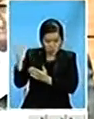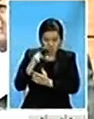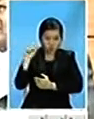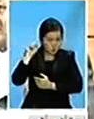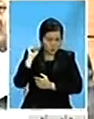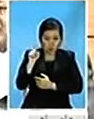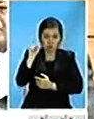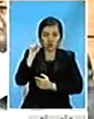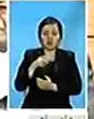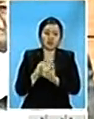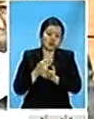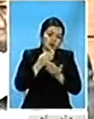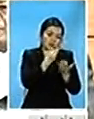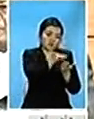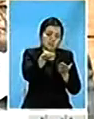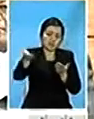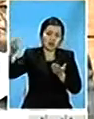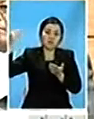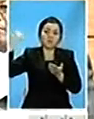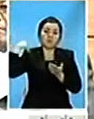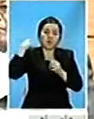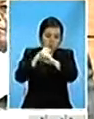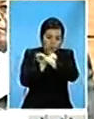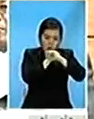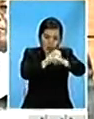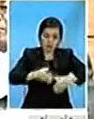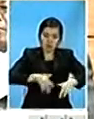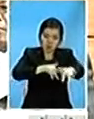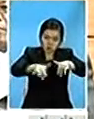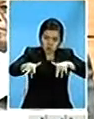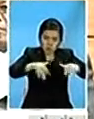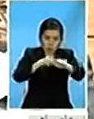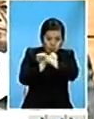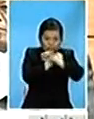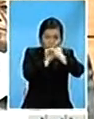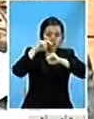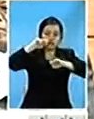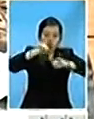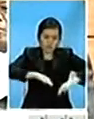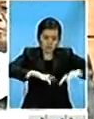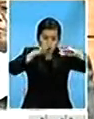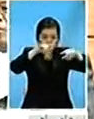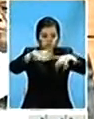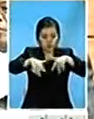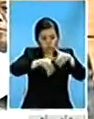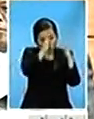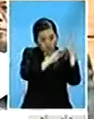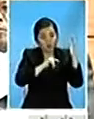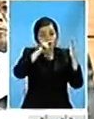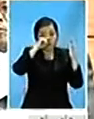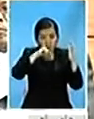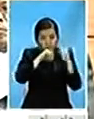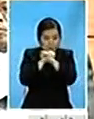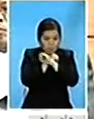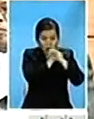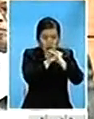ายนั้นได้ใช้เพื่อป้องกันพี่น้องประชาชนคนไทยให้พ้นจากอุทกภัยที่อาจจะม